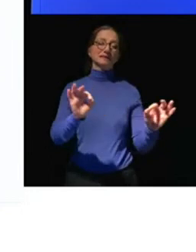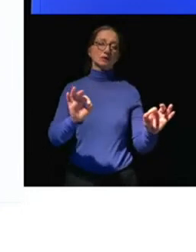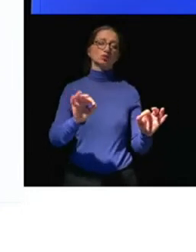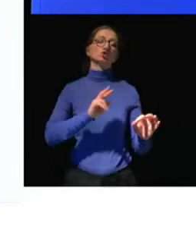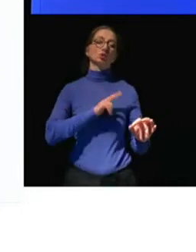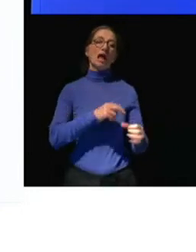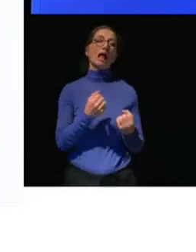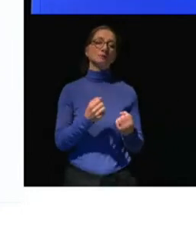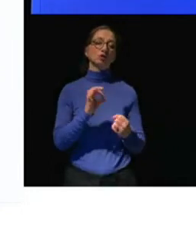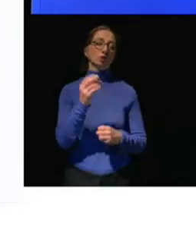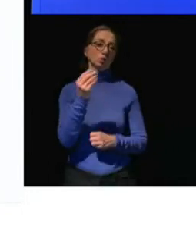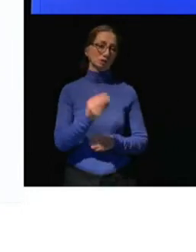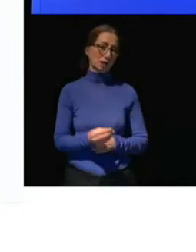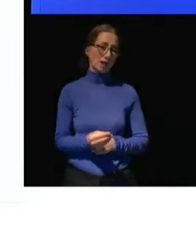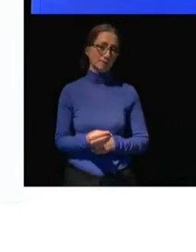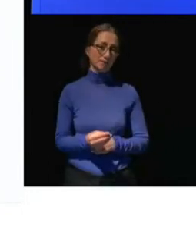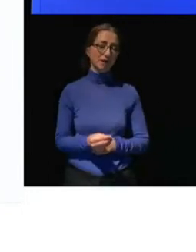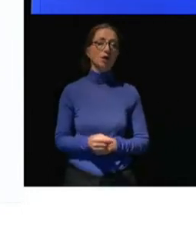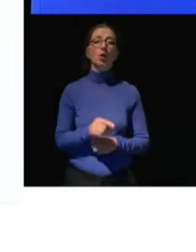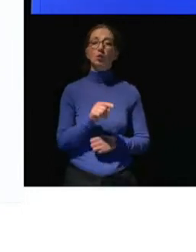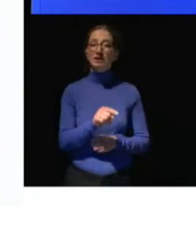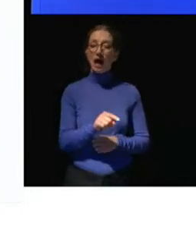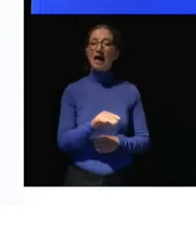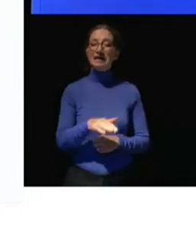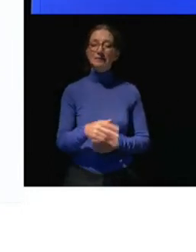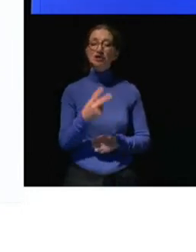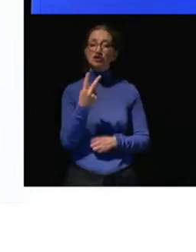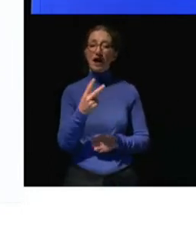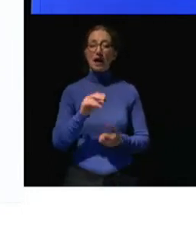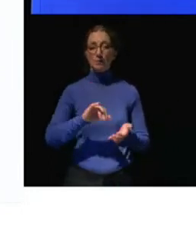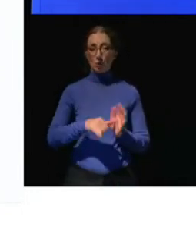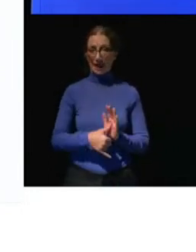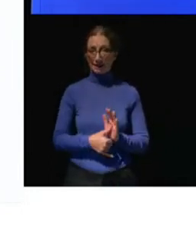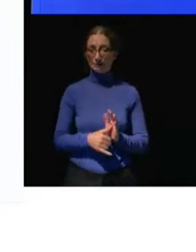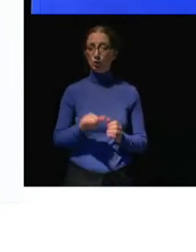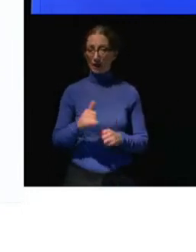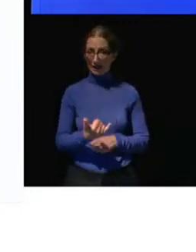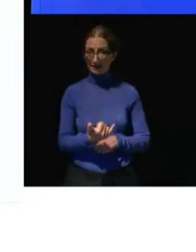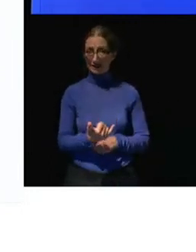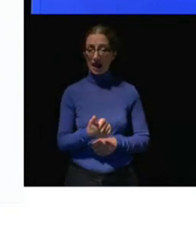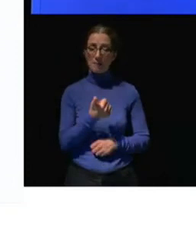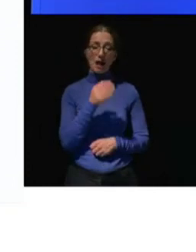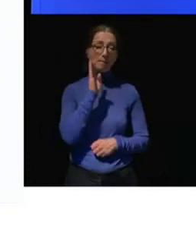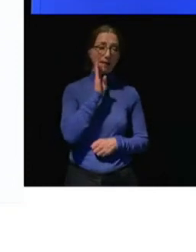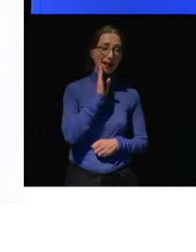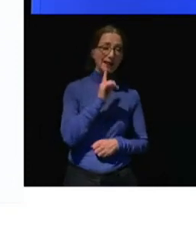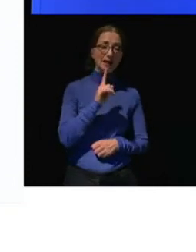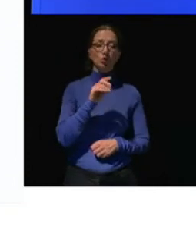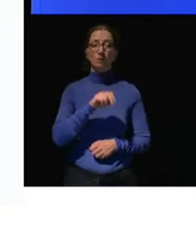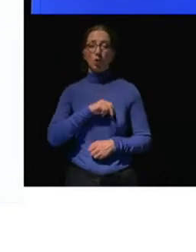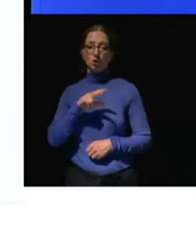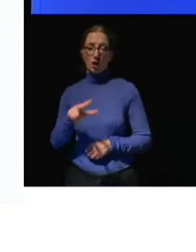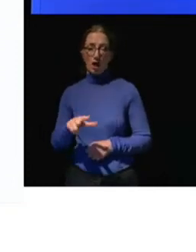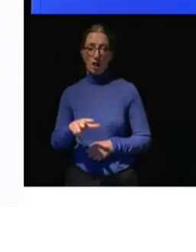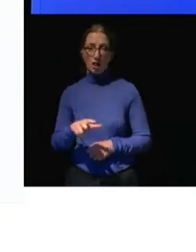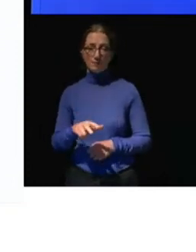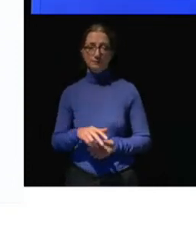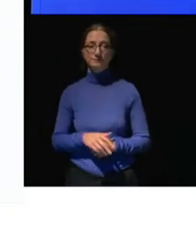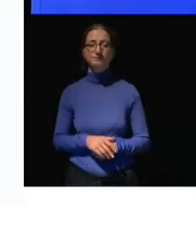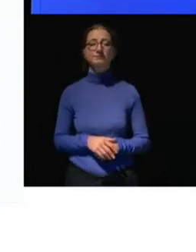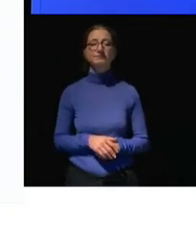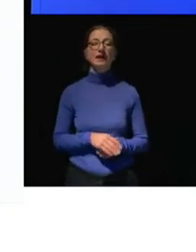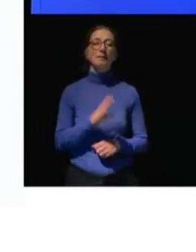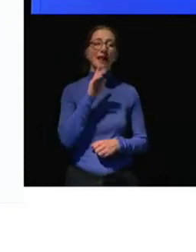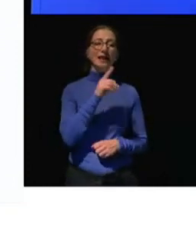dem Zusammenhang sind vor allem zwei Vorzeigeprojekte zu nennen. Das ist einmal in Belgien und in Portugal, in Belgien der Künstlerstatus